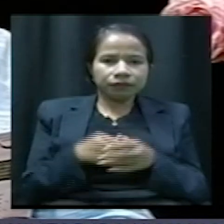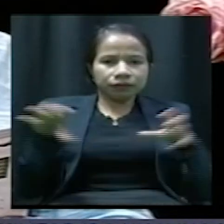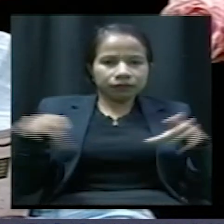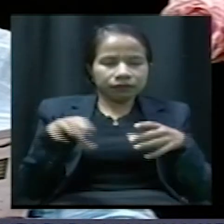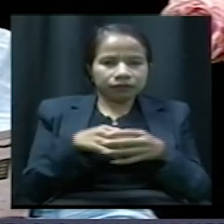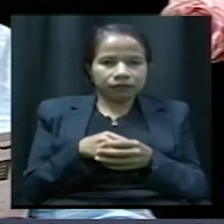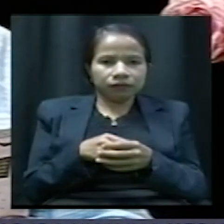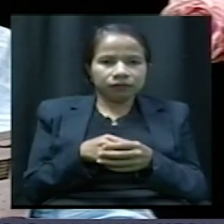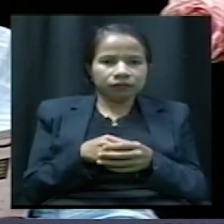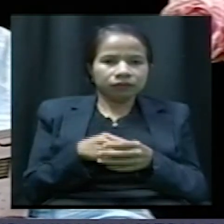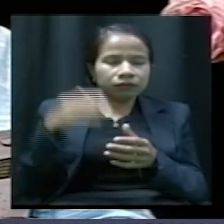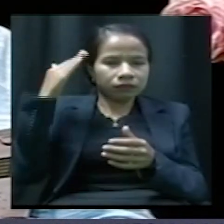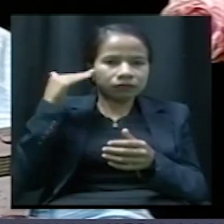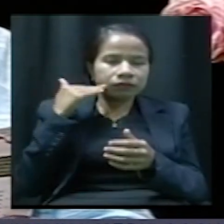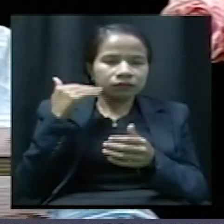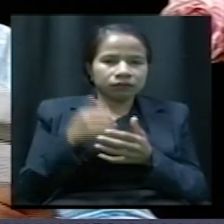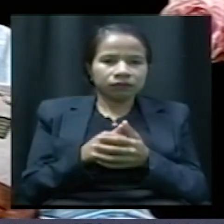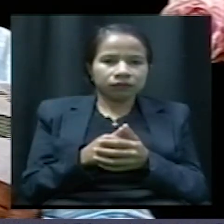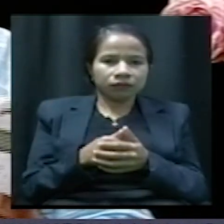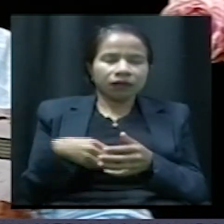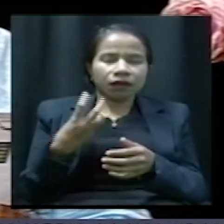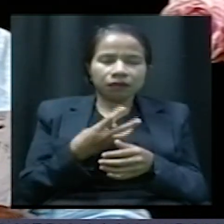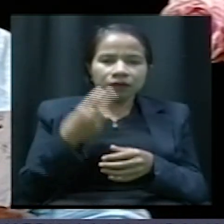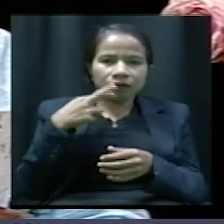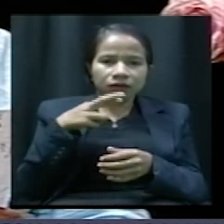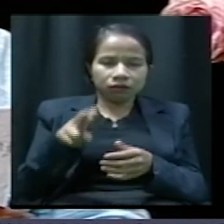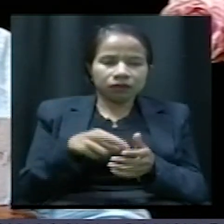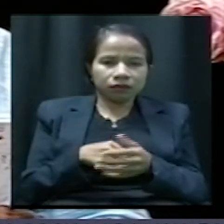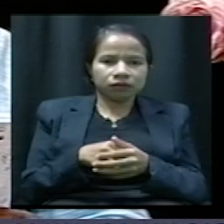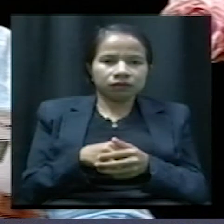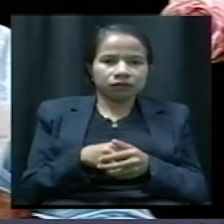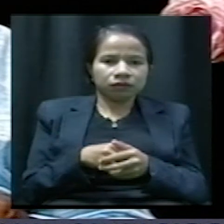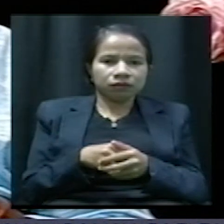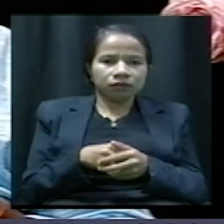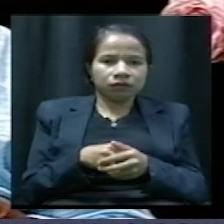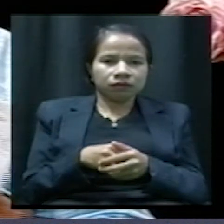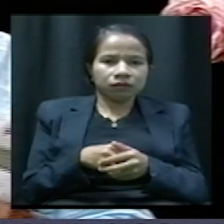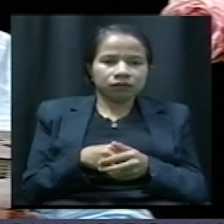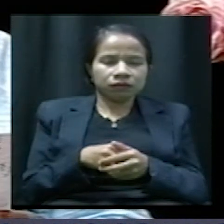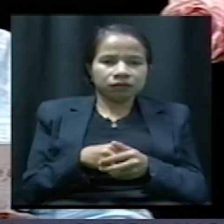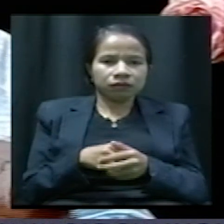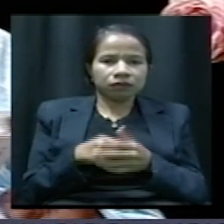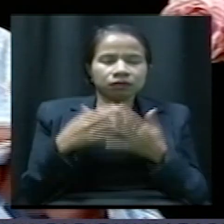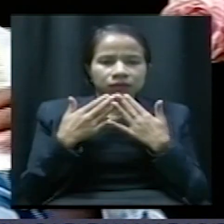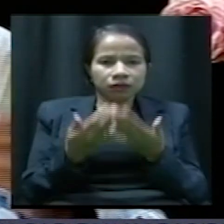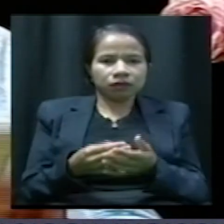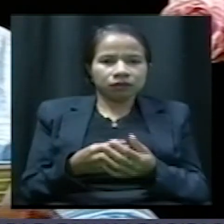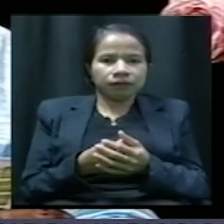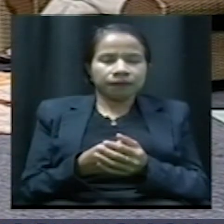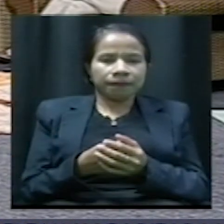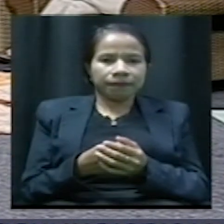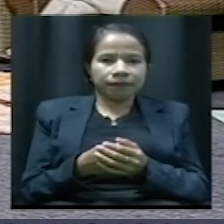ke seriusan ne toh ya parti dan sene sira ya dan ema kami ni rekomendasaun ba publik ba publik ya